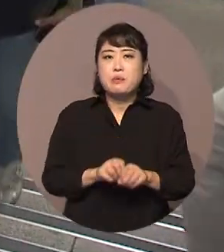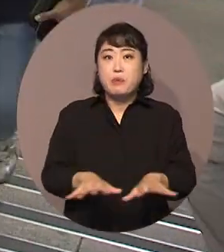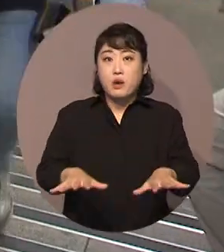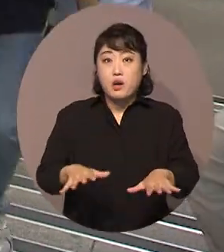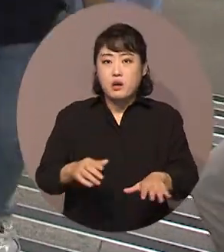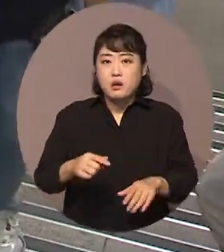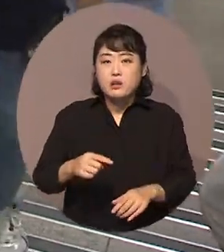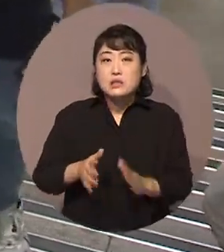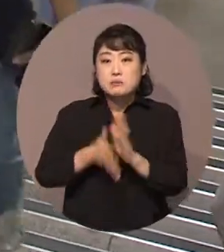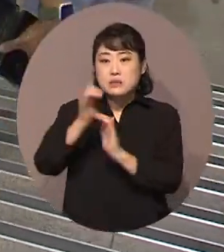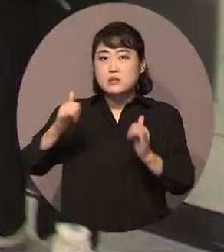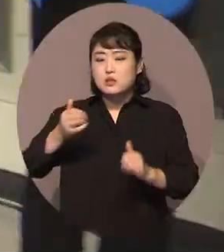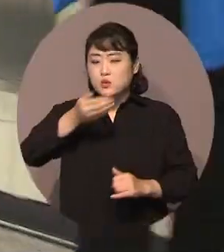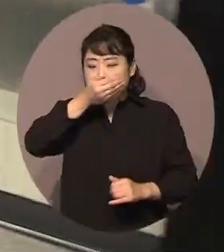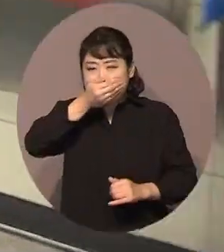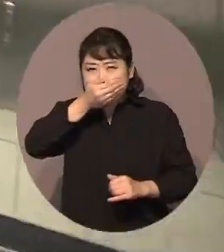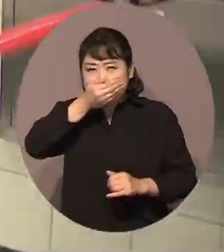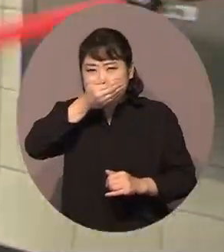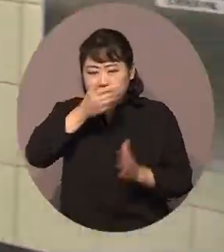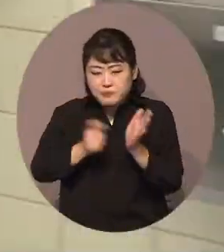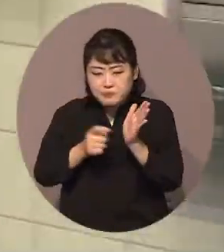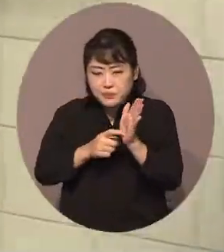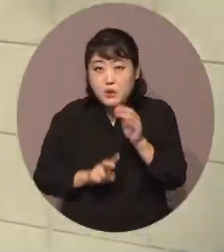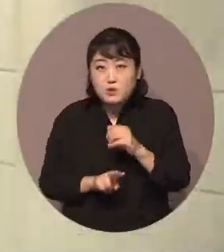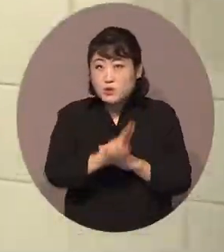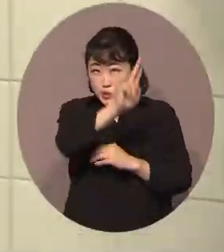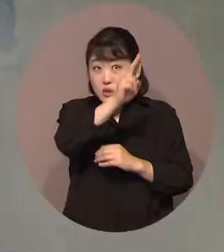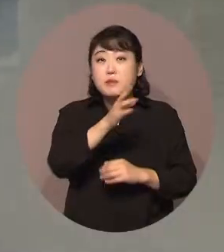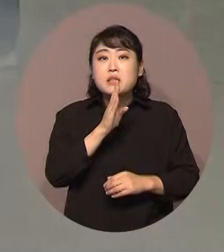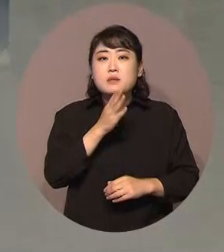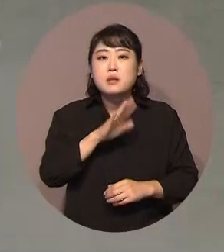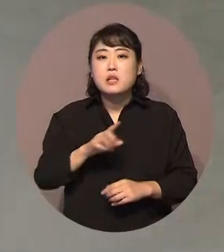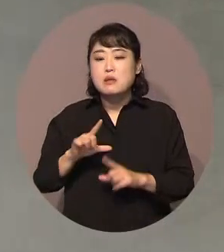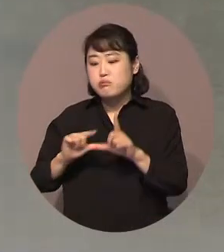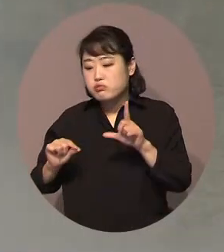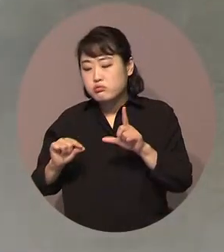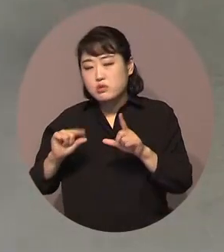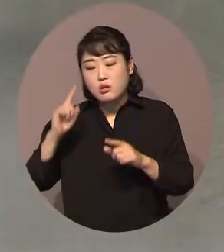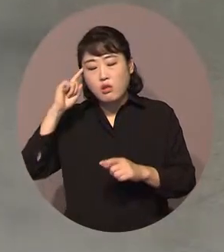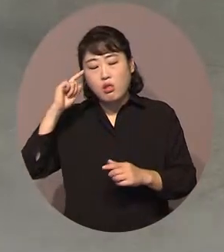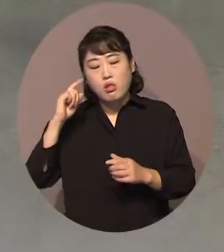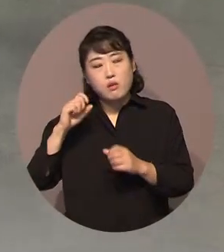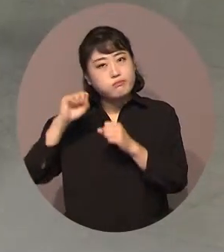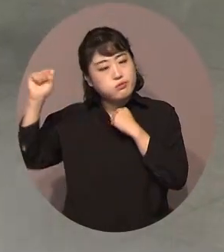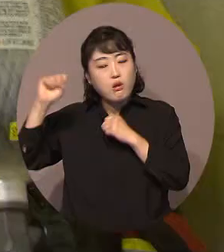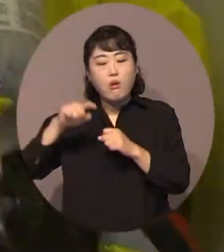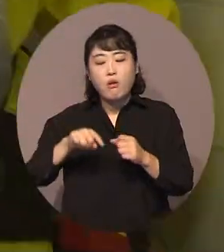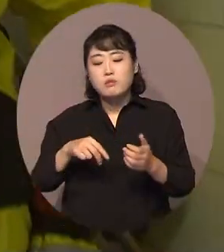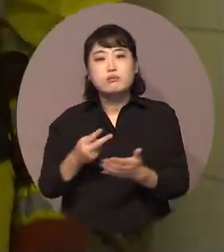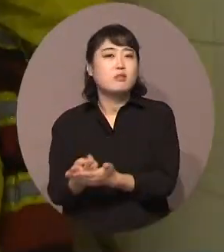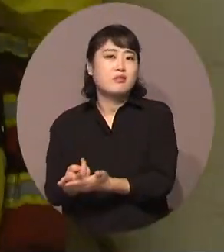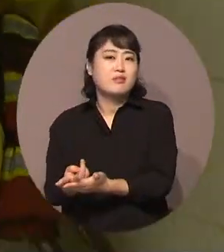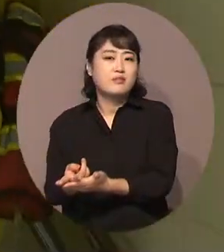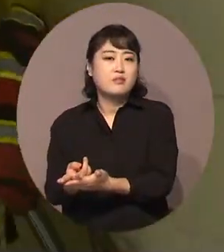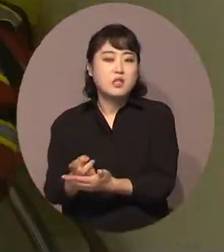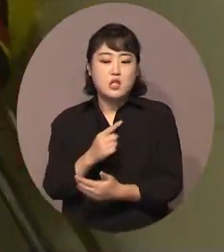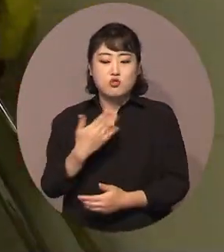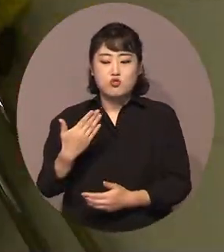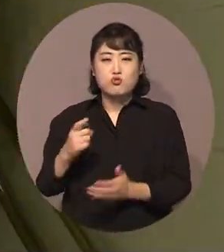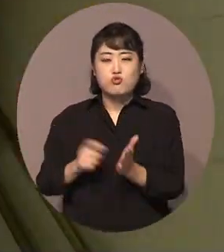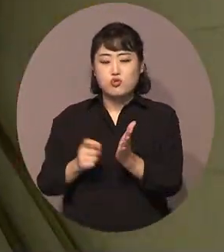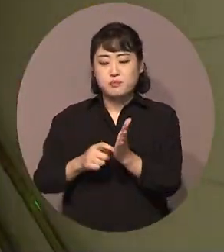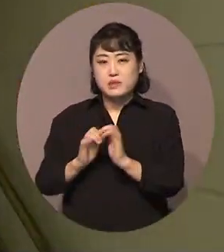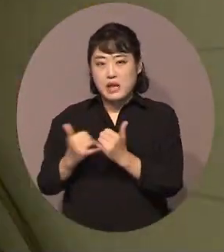시민들은 코와 입을 막고 급히 지상으로 몸을 피했지만 일부는 의식을 잃고 쓰러집니다. 119